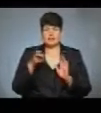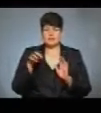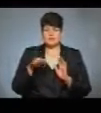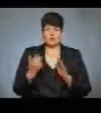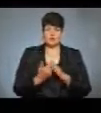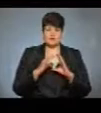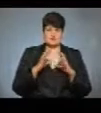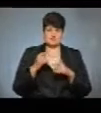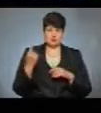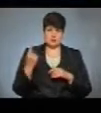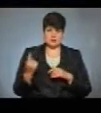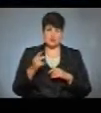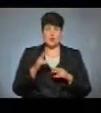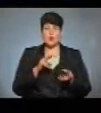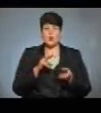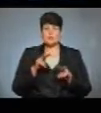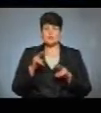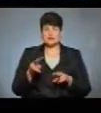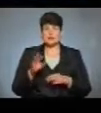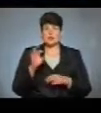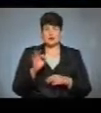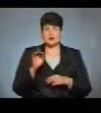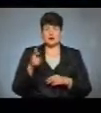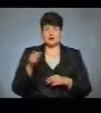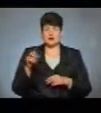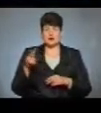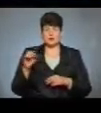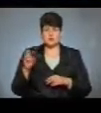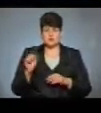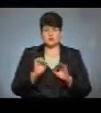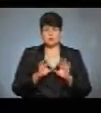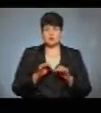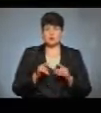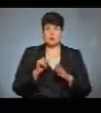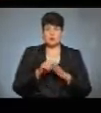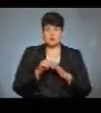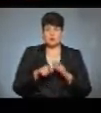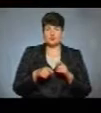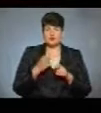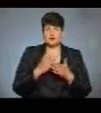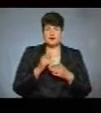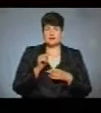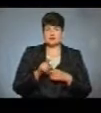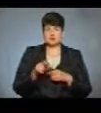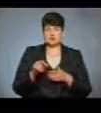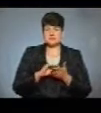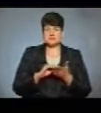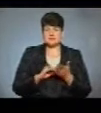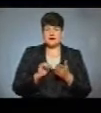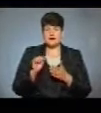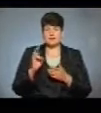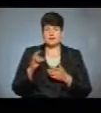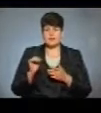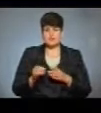Світ, 1. Координаторка спостереження «Опори» Ольга Галушка тоді розповіла, що знаки порушення також має те, що люди заповнюють анкети, в яких